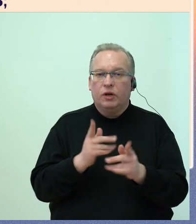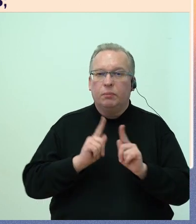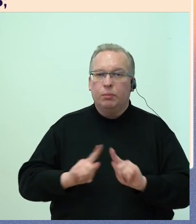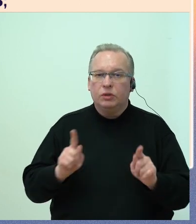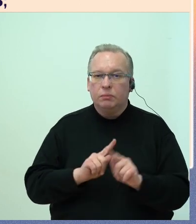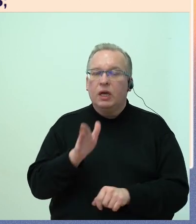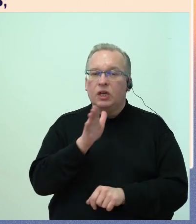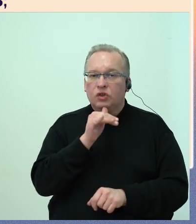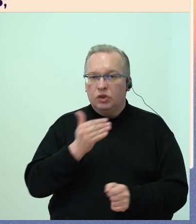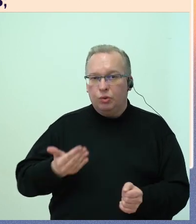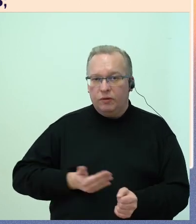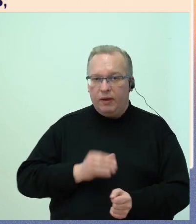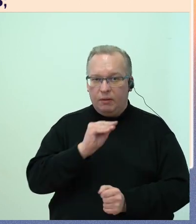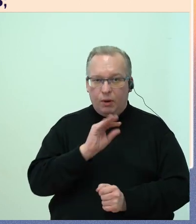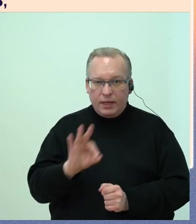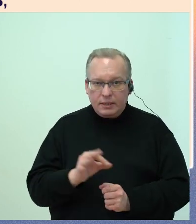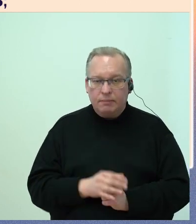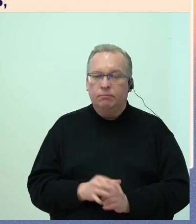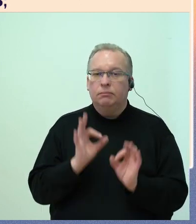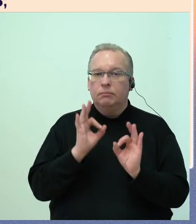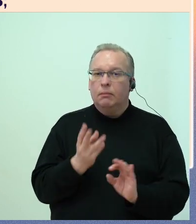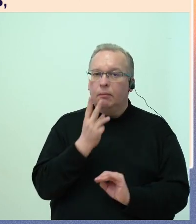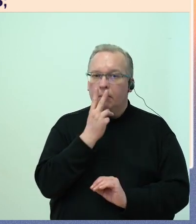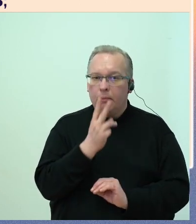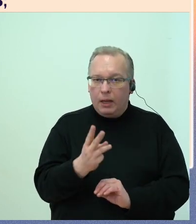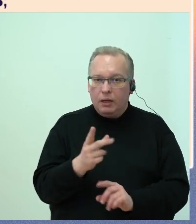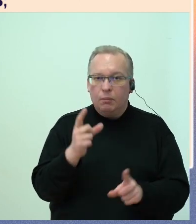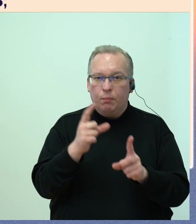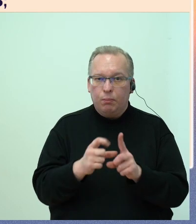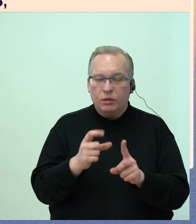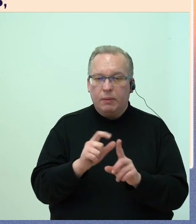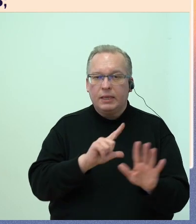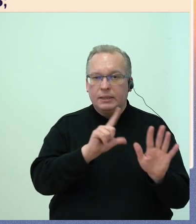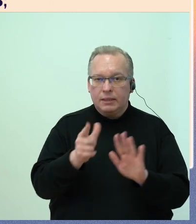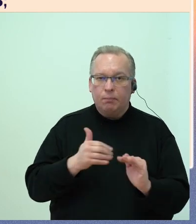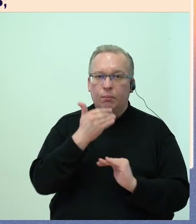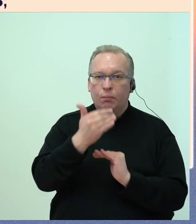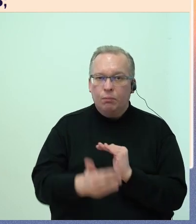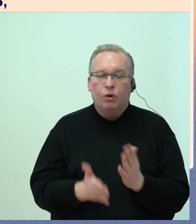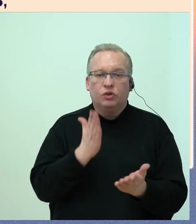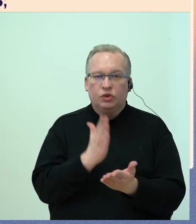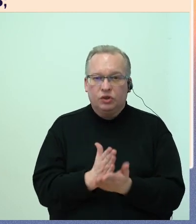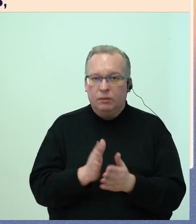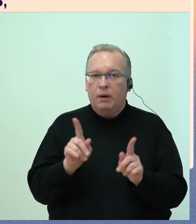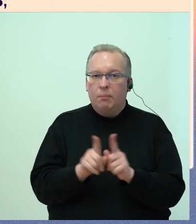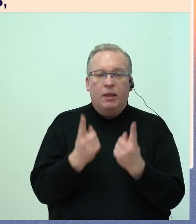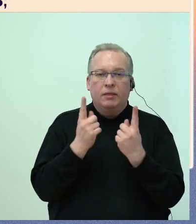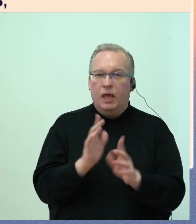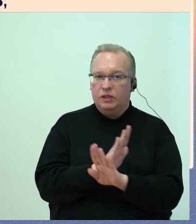žydų gyvenimą ES, tai tikrai matėme ir po spalio 7-osios pagristas